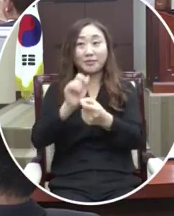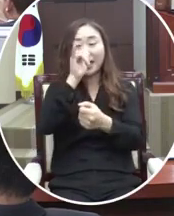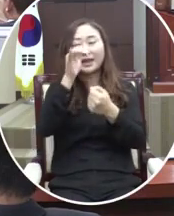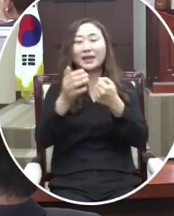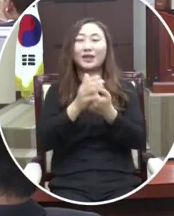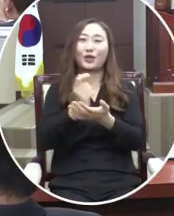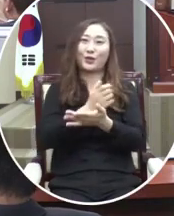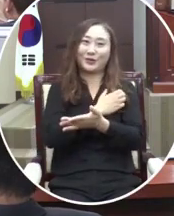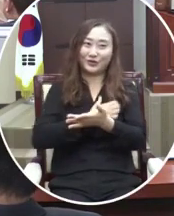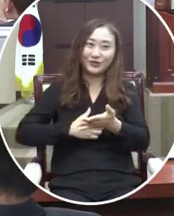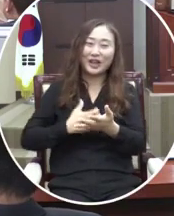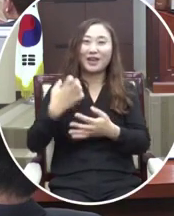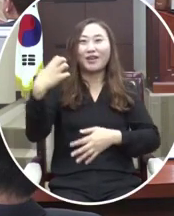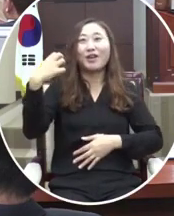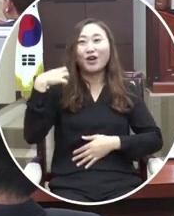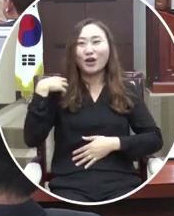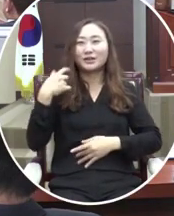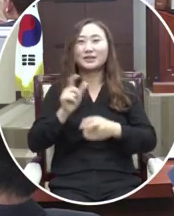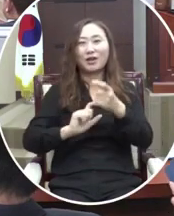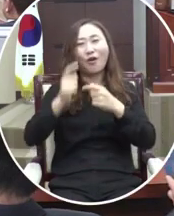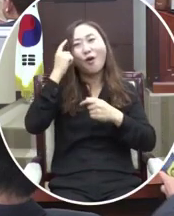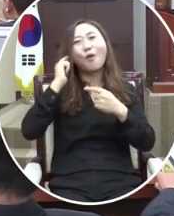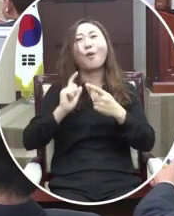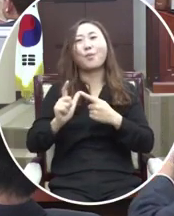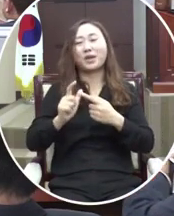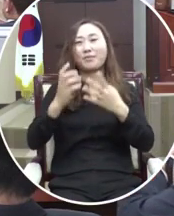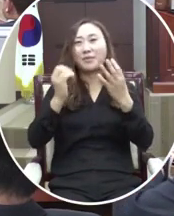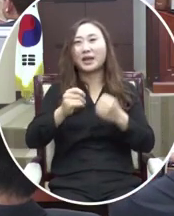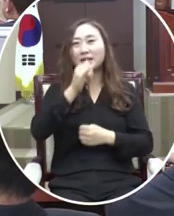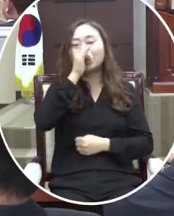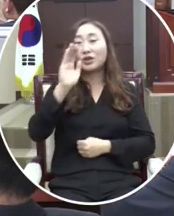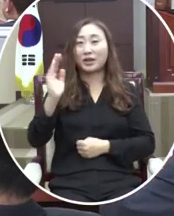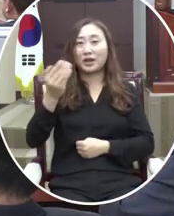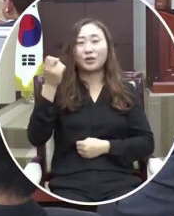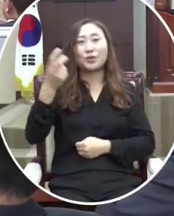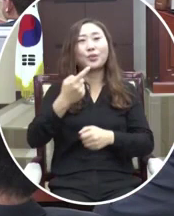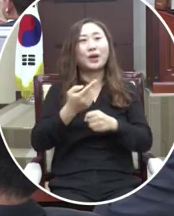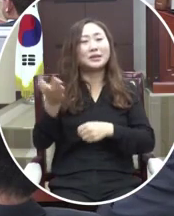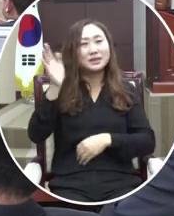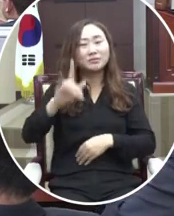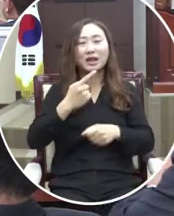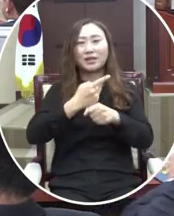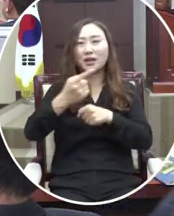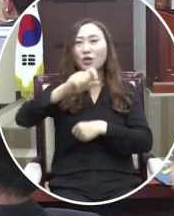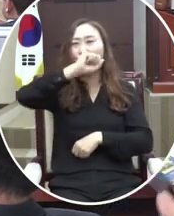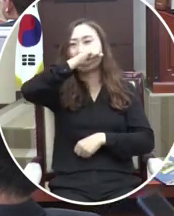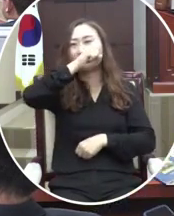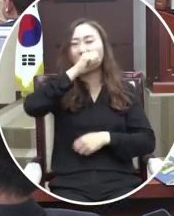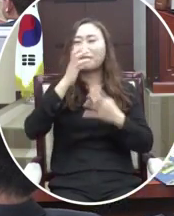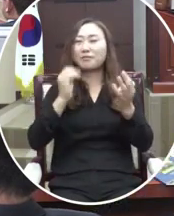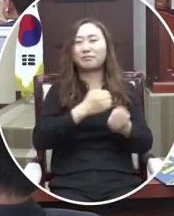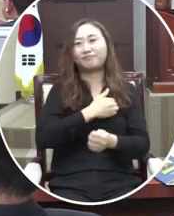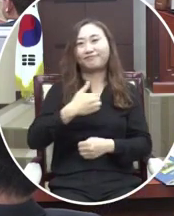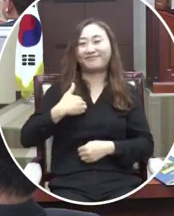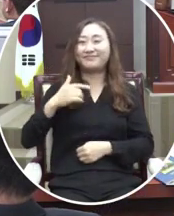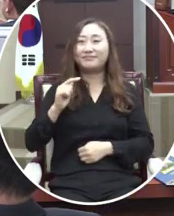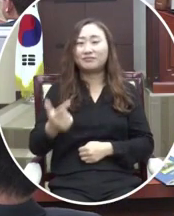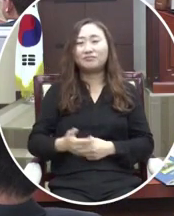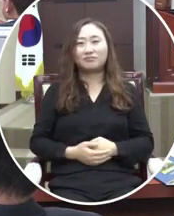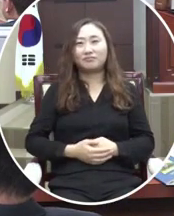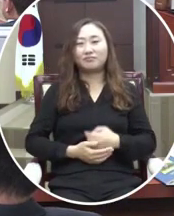노구의 역할을 더욱 치열하게 고민할 때입니다 그러나 내년도 노원구의 재정 여건은 녹록치